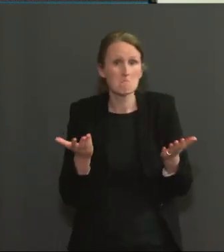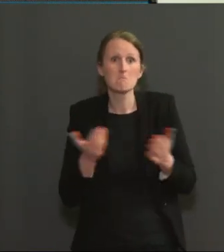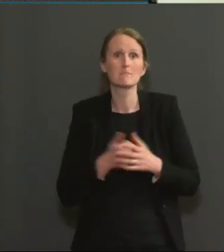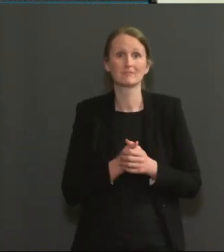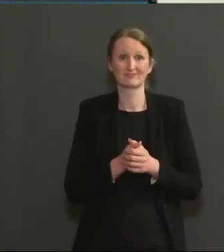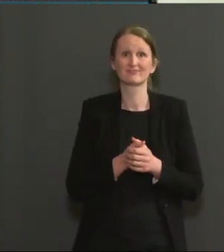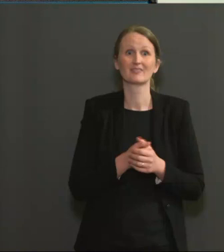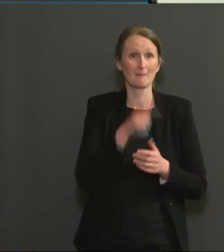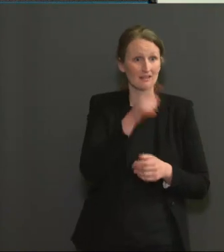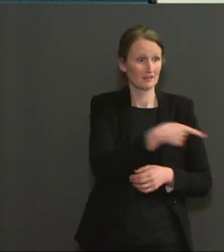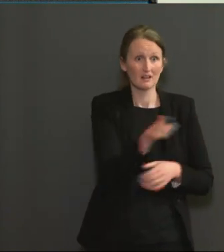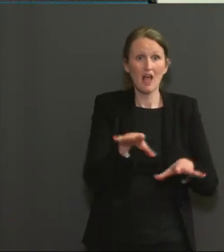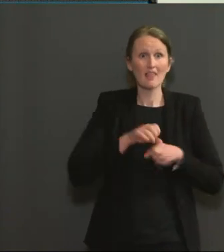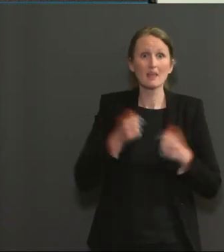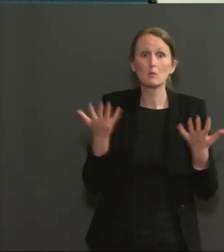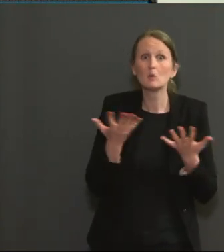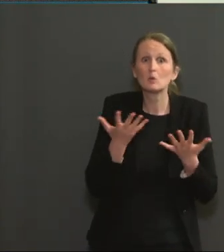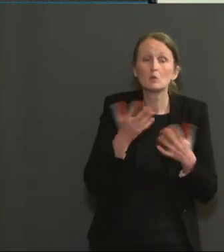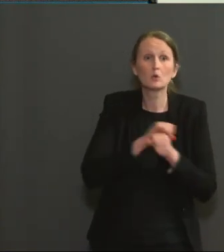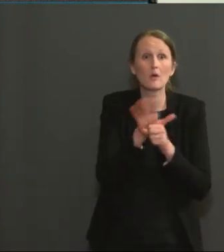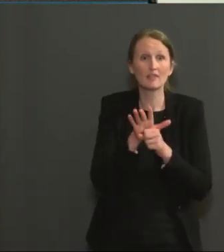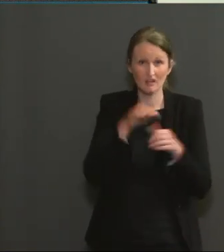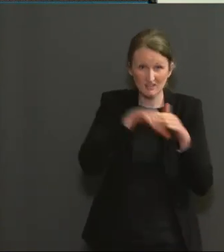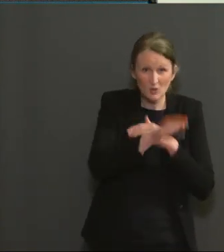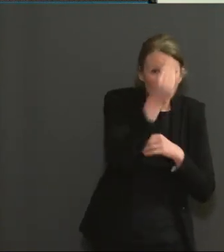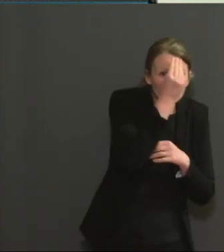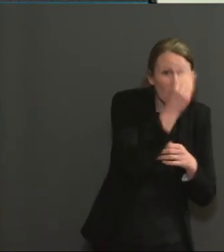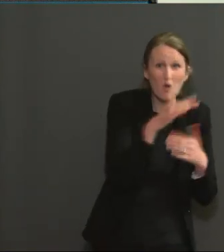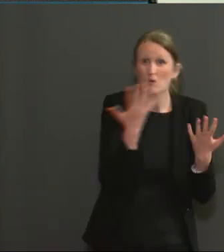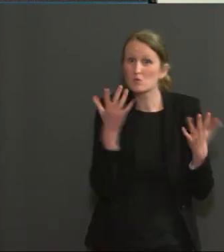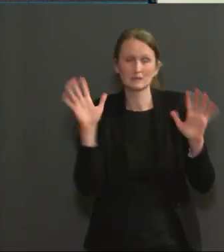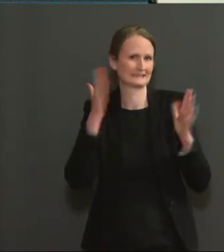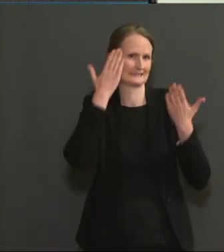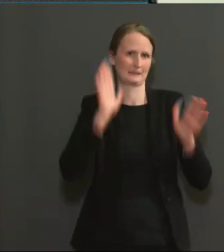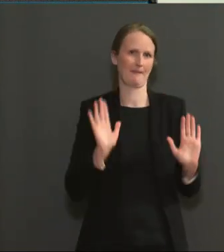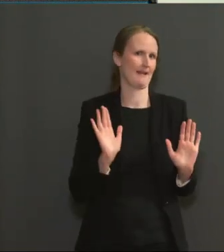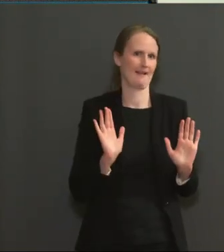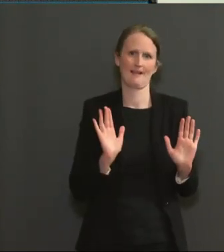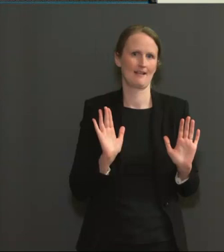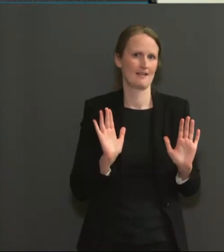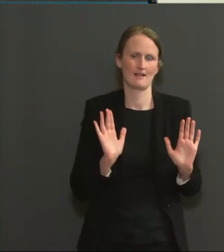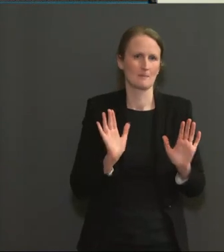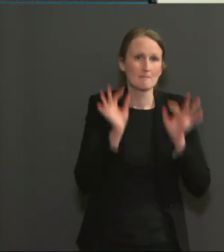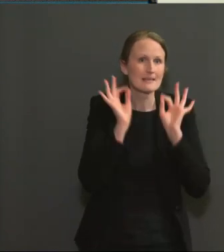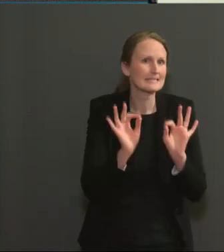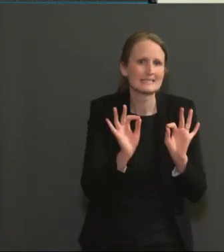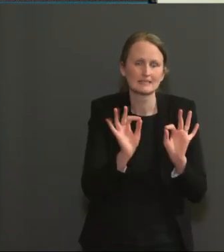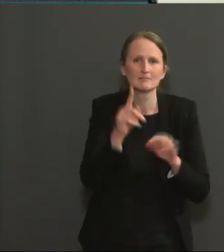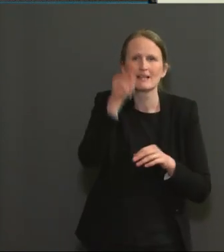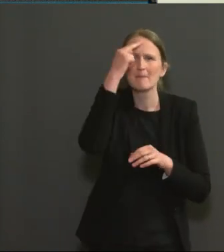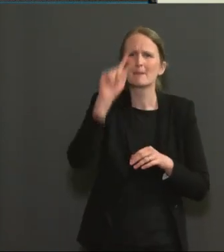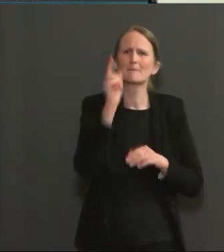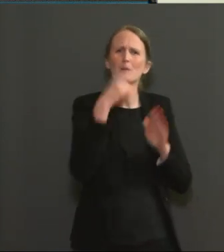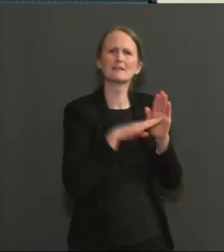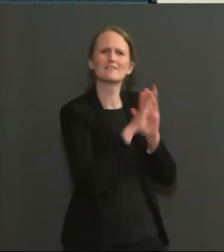on en a déjà parlé précédemment lors de la première vague entre autres et dans sa suite on a estimé que la majorité des